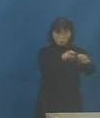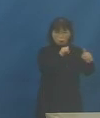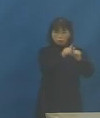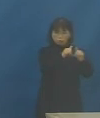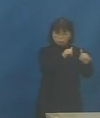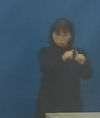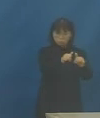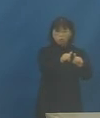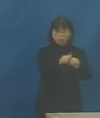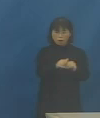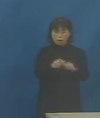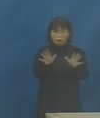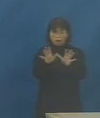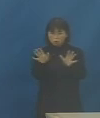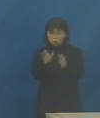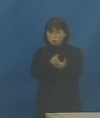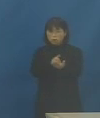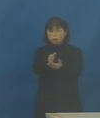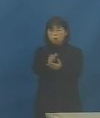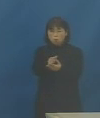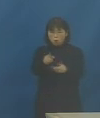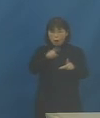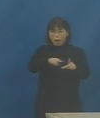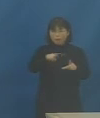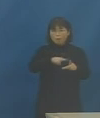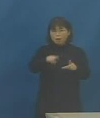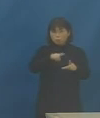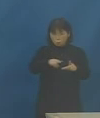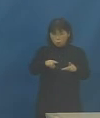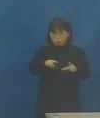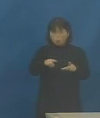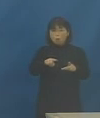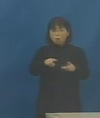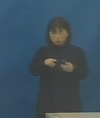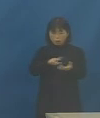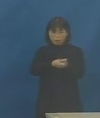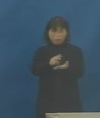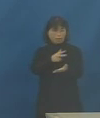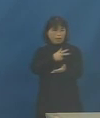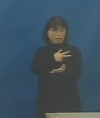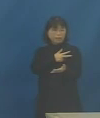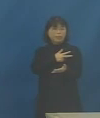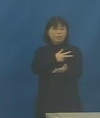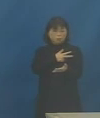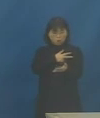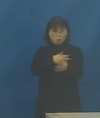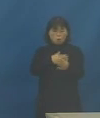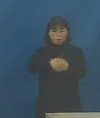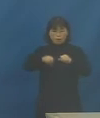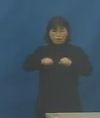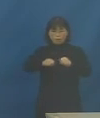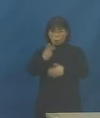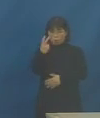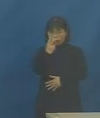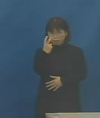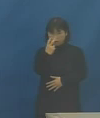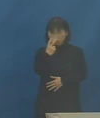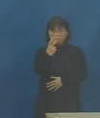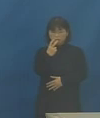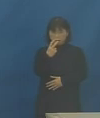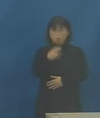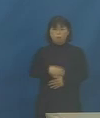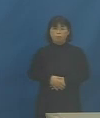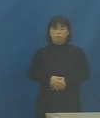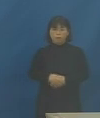ipadそれかかりつけ医のや薬剤師で健康観察をしていただくまた院外処方